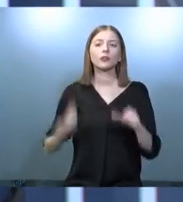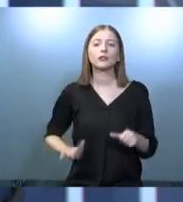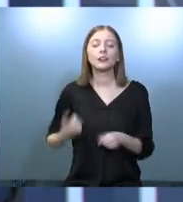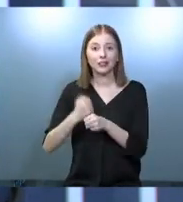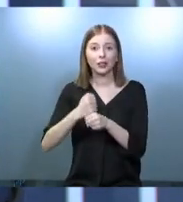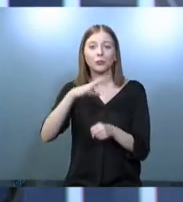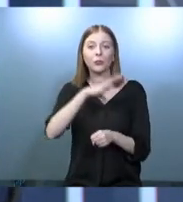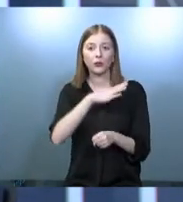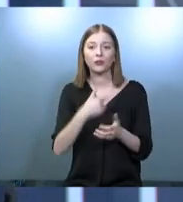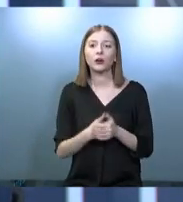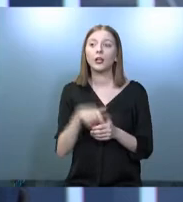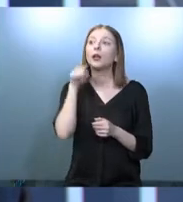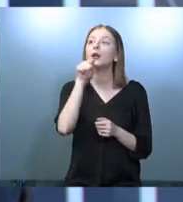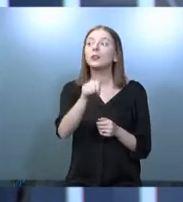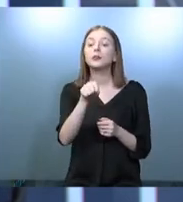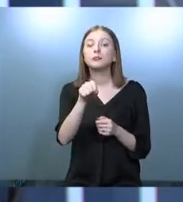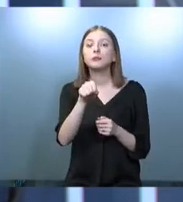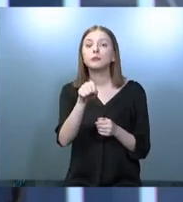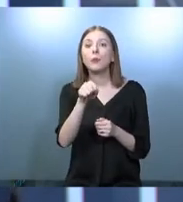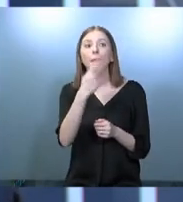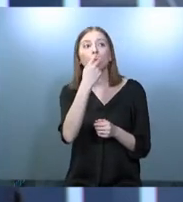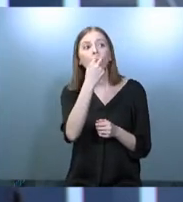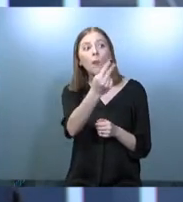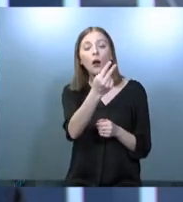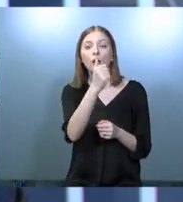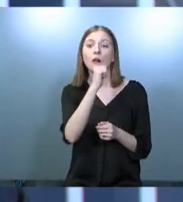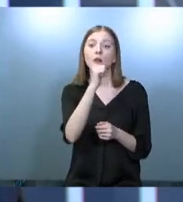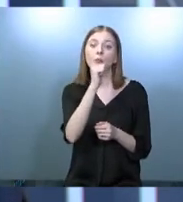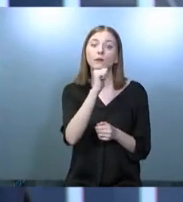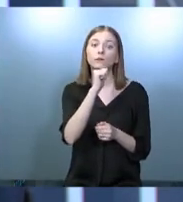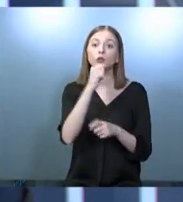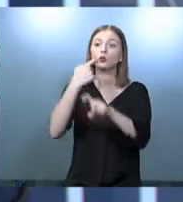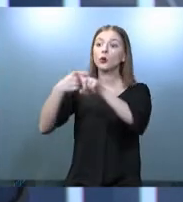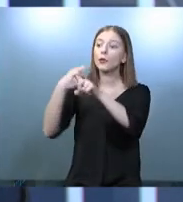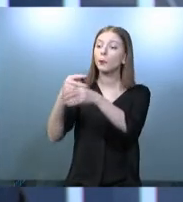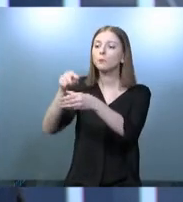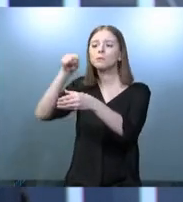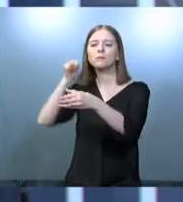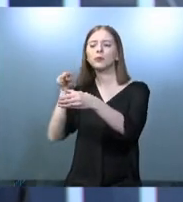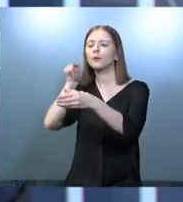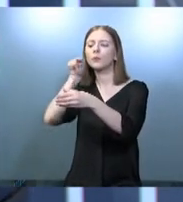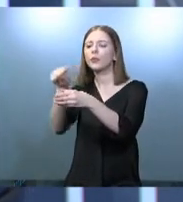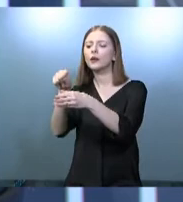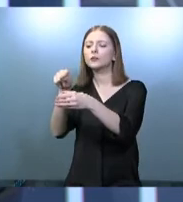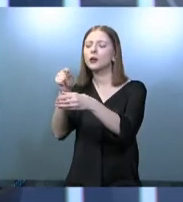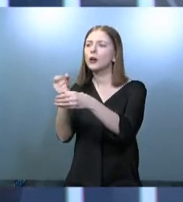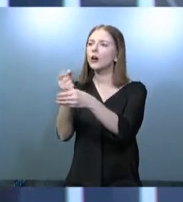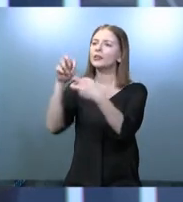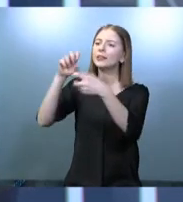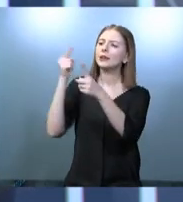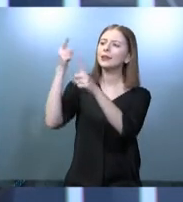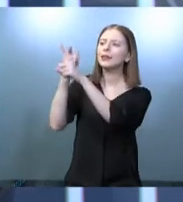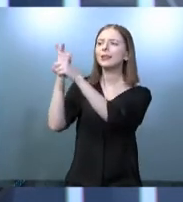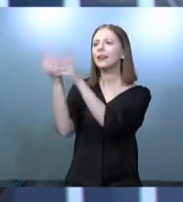jinai būtent geriausiai matė turbūt iš šalies, ko yra pasiekta, ko reikėtų siekti, kaip galima būtų užtikrinti